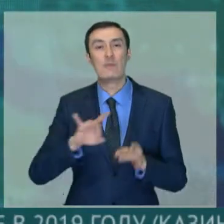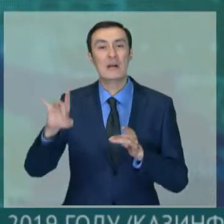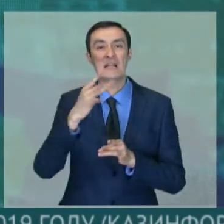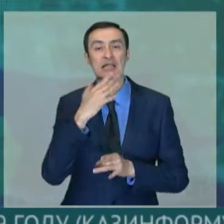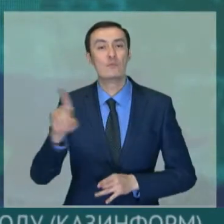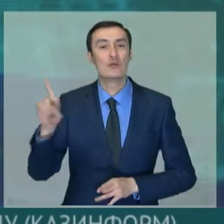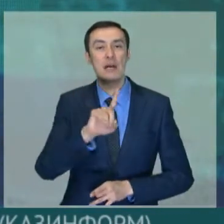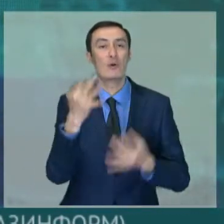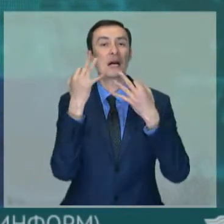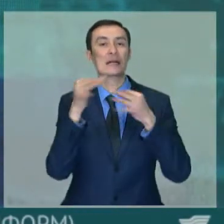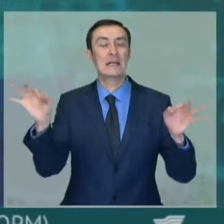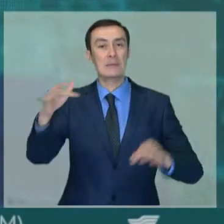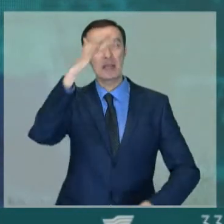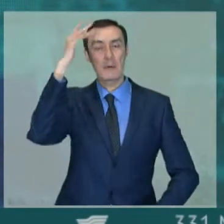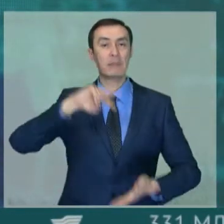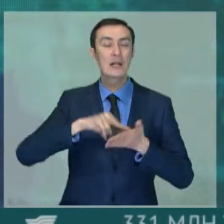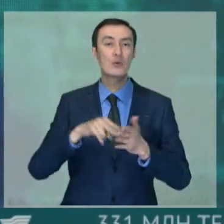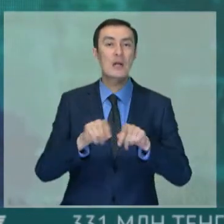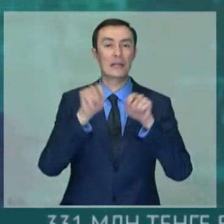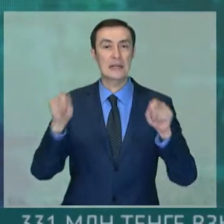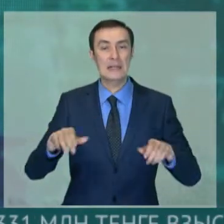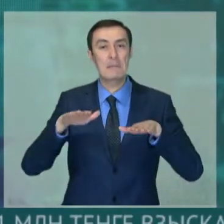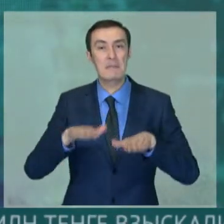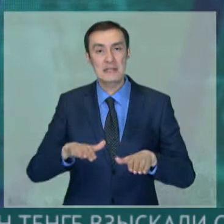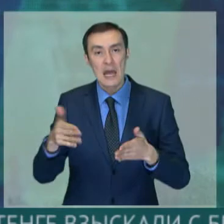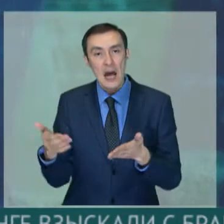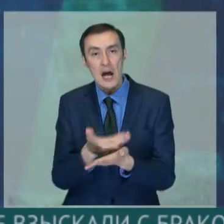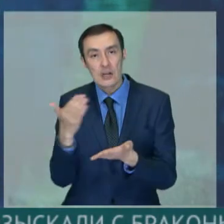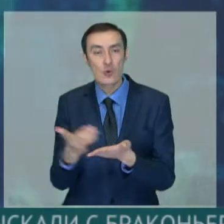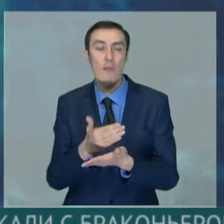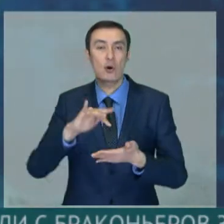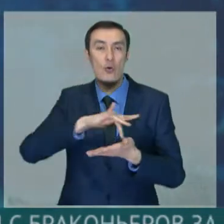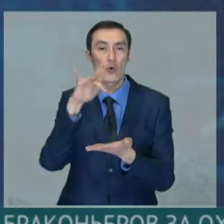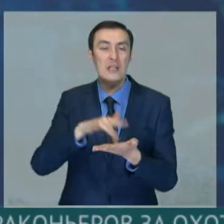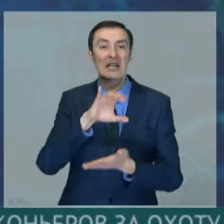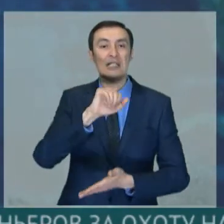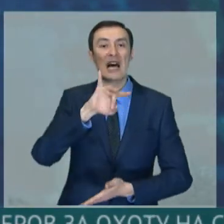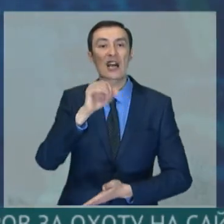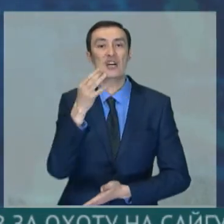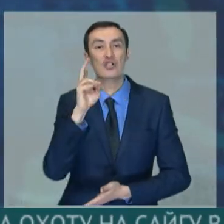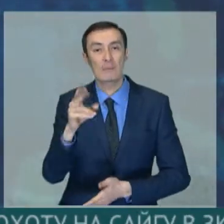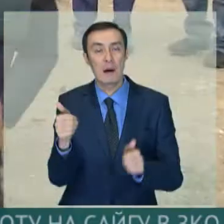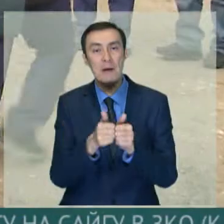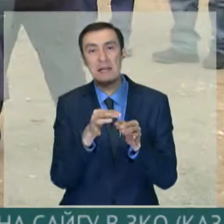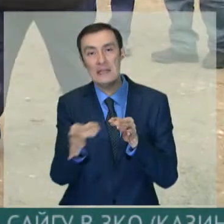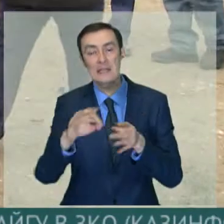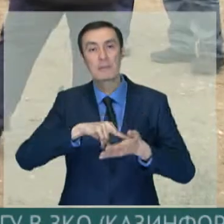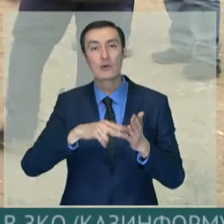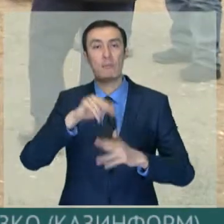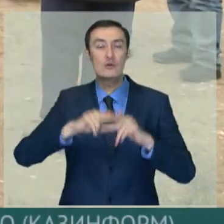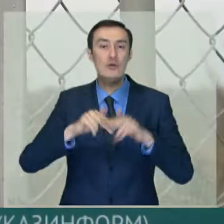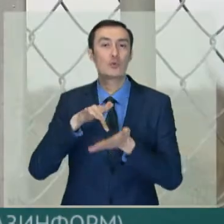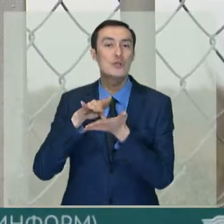Республиканский музей под открытым небом планируют открыть на месте раскопок городища Сарайшык. Поблизости от него планируют